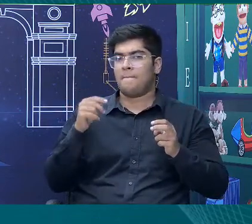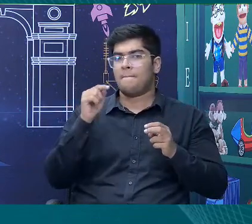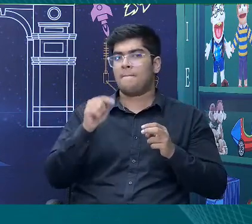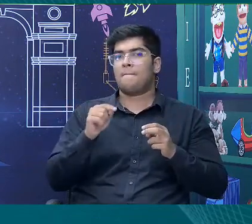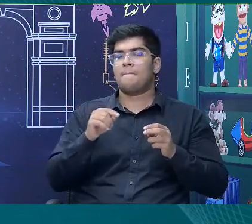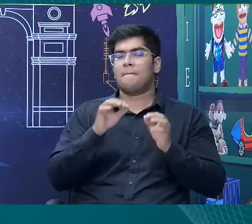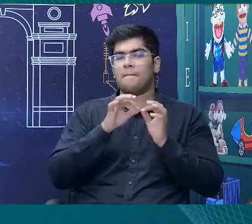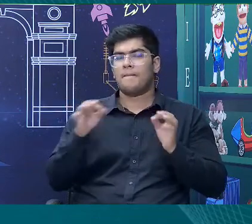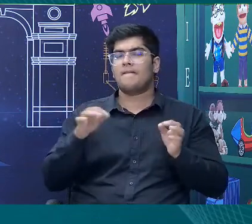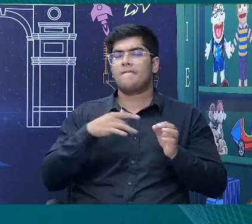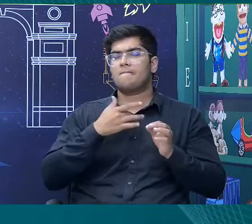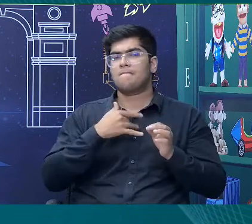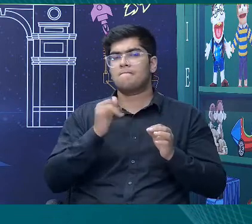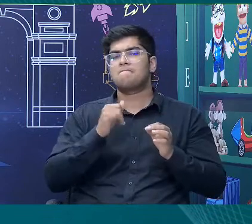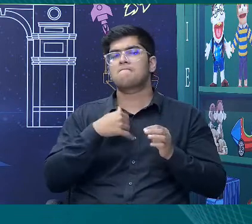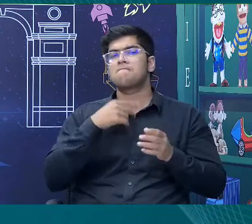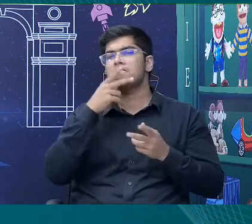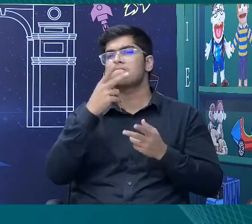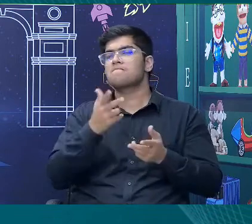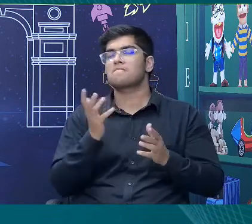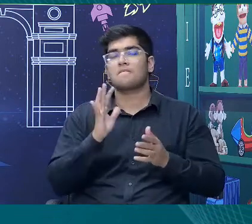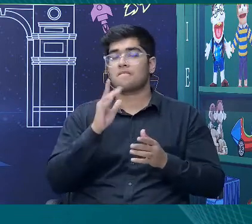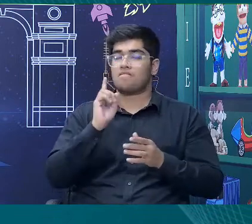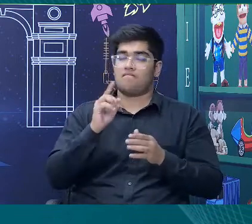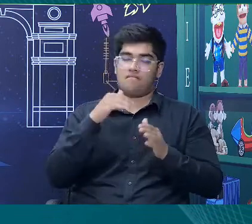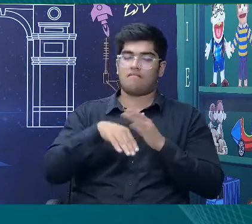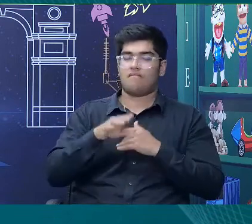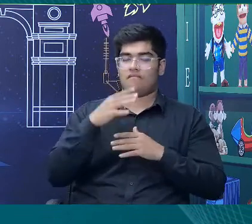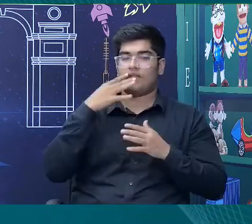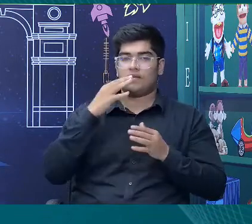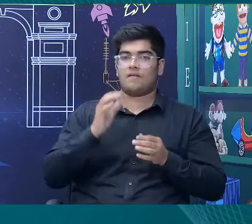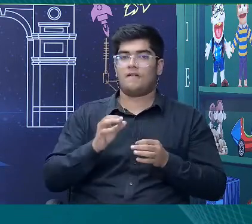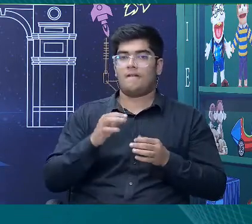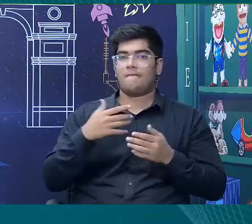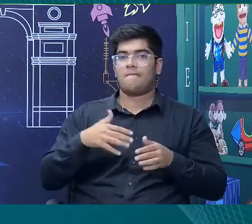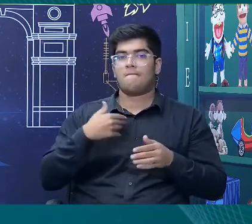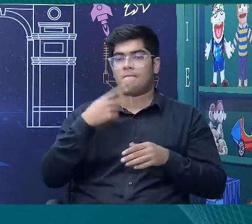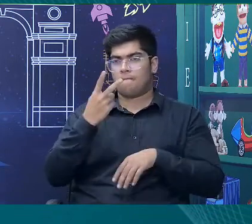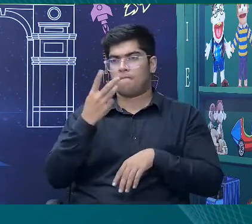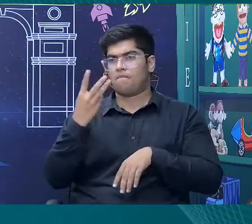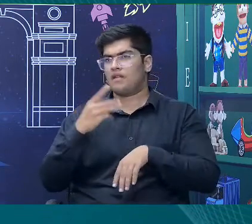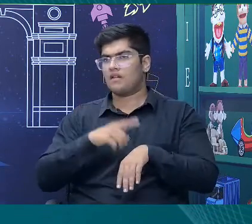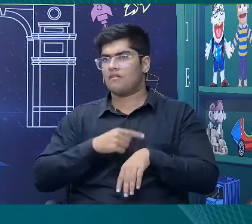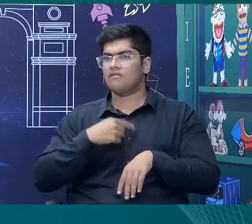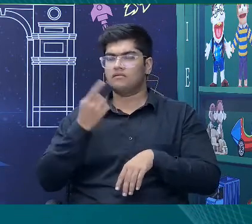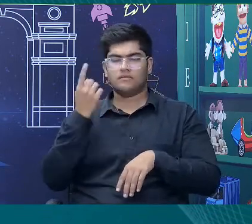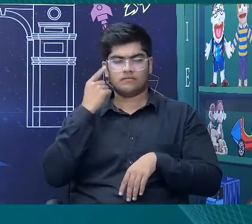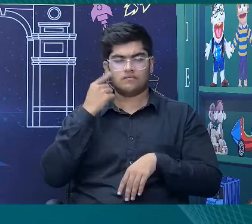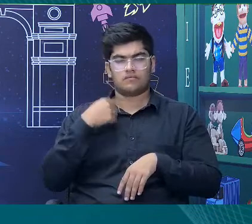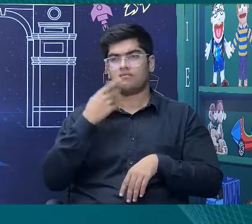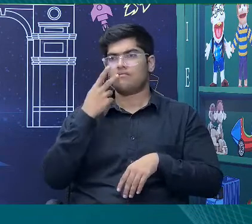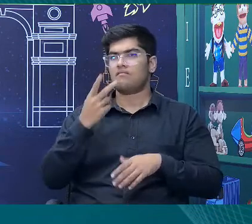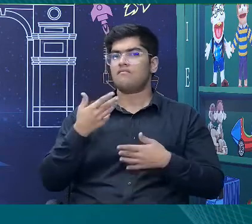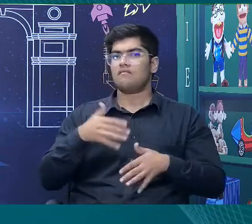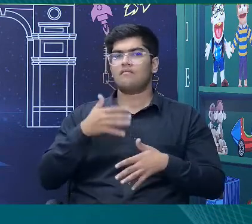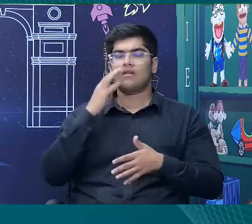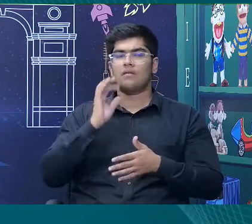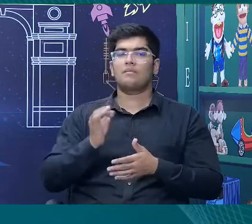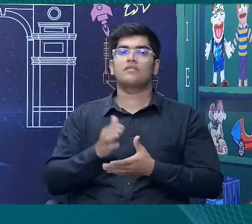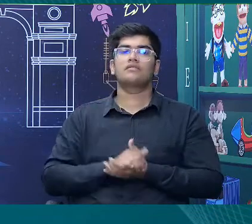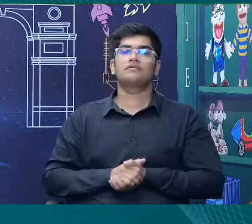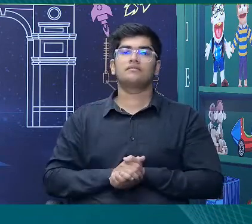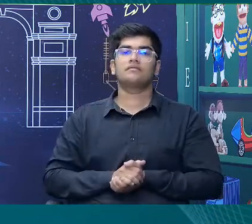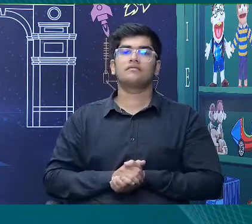इतनी सिंपल कि ऐसा लगता है इसमें बताने वाली क्या बात है, लेकिन ये फैक्ट मुझे जब मैंने सुनी 2-3 बार तो मुझे लगा ये तो बहुत अच्छी बात है. तो किसी ने